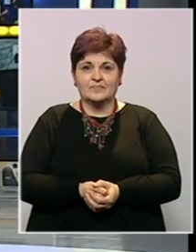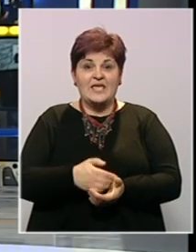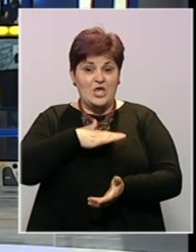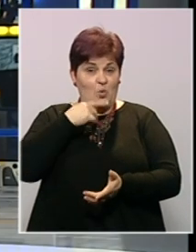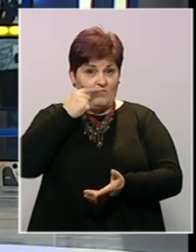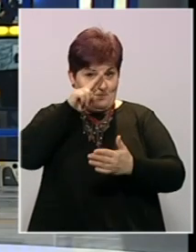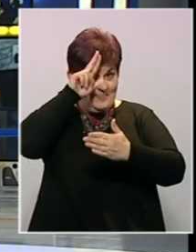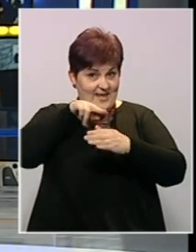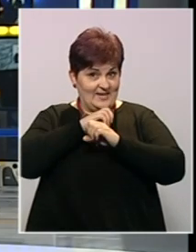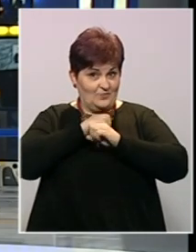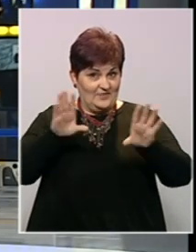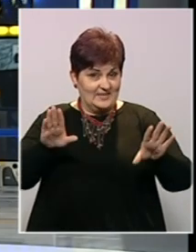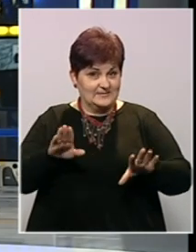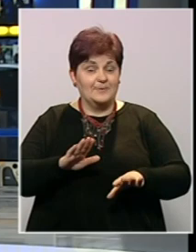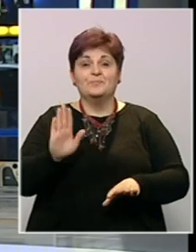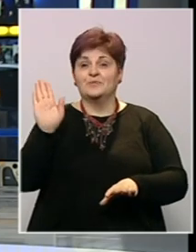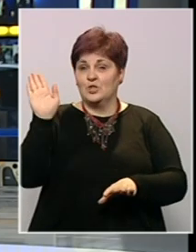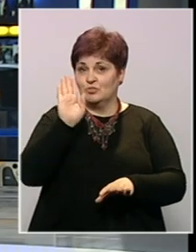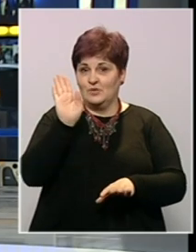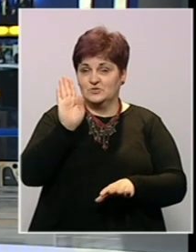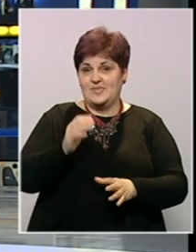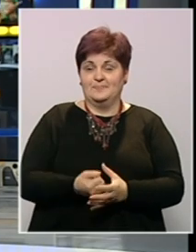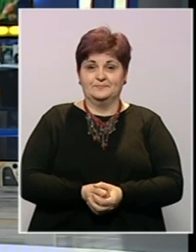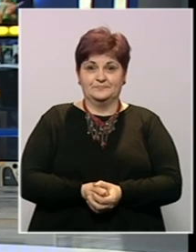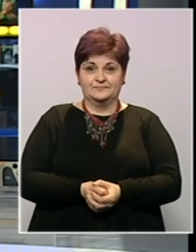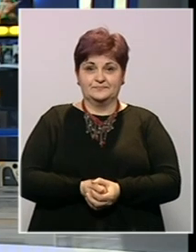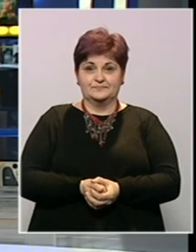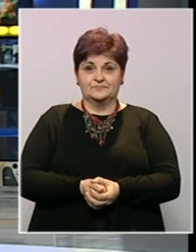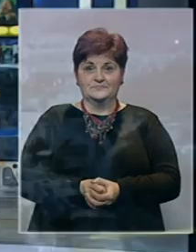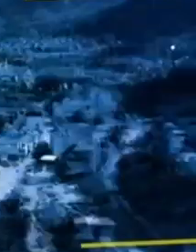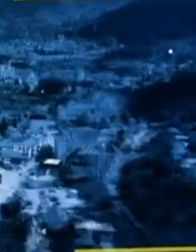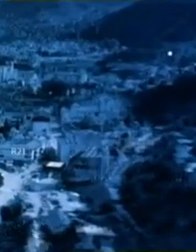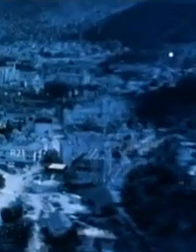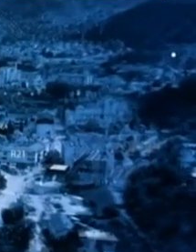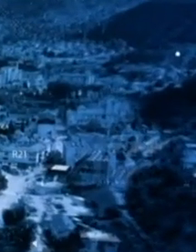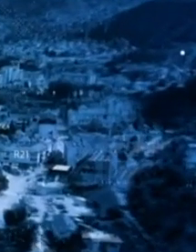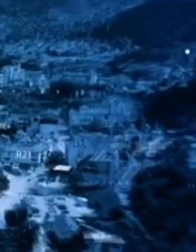I toliko u ovom pregledu vijesti. Vidimo se ponovno pred kraj emisije.